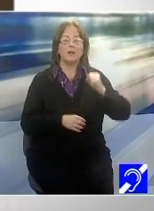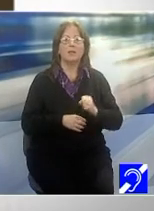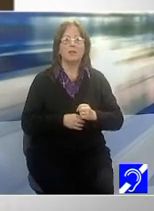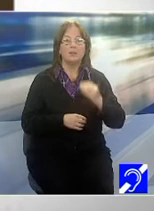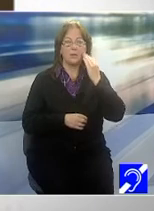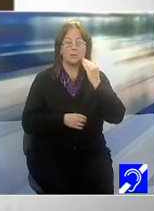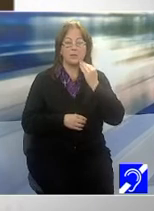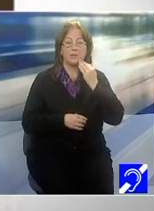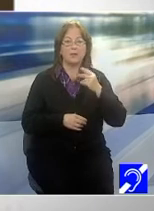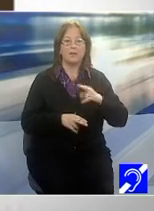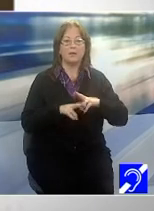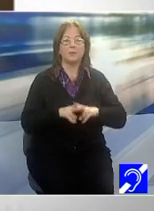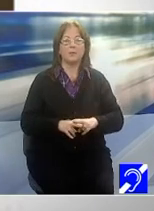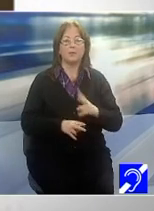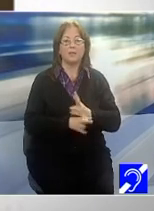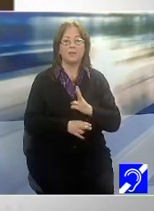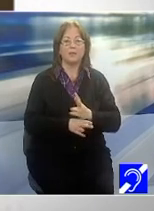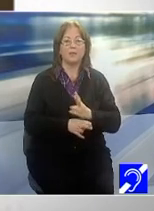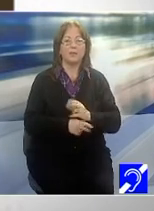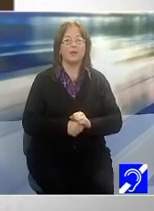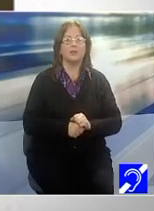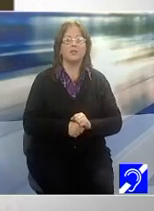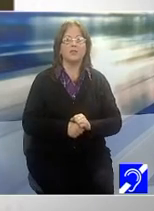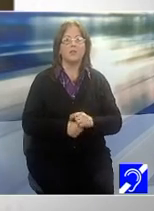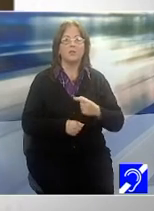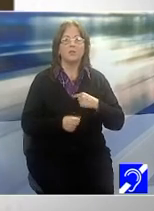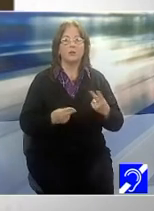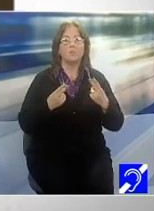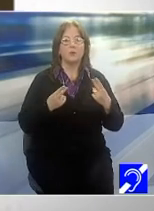strategic partnership, for the future of Romania, and all the wonderful things that that entails.